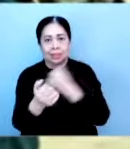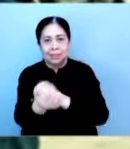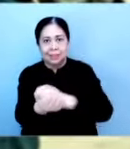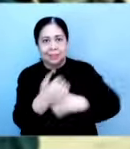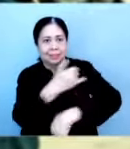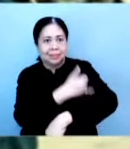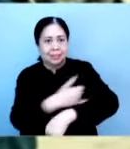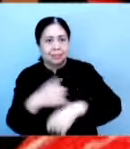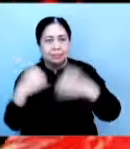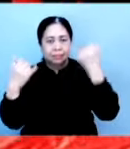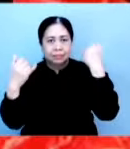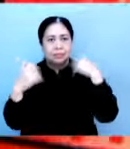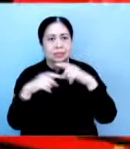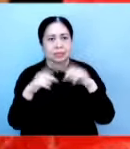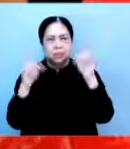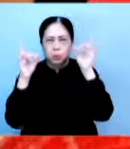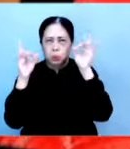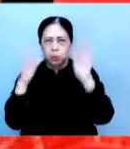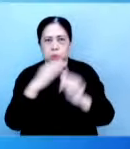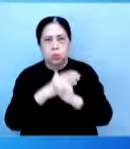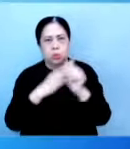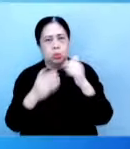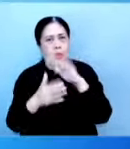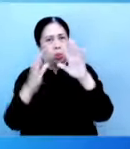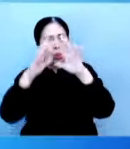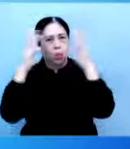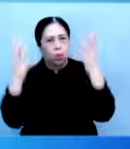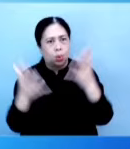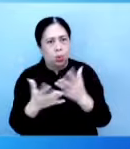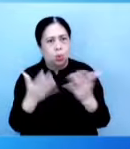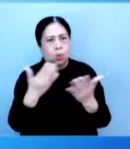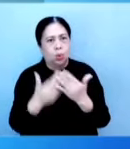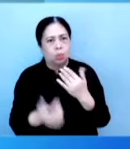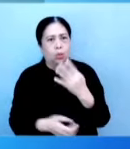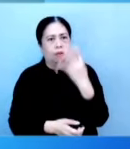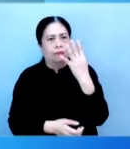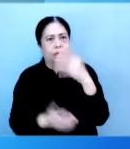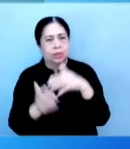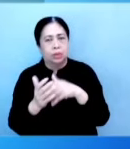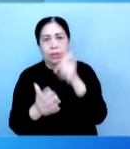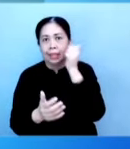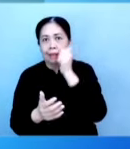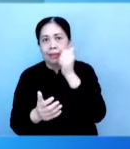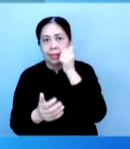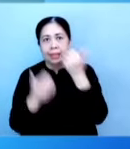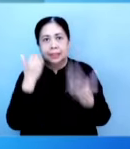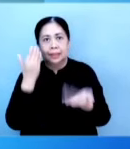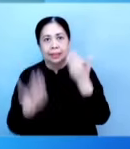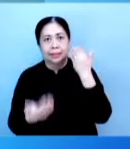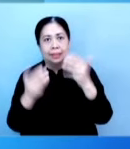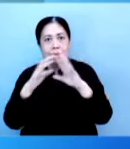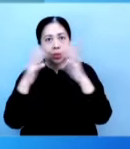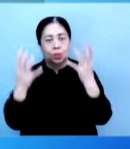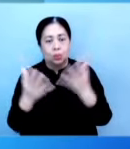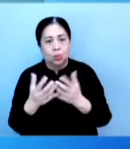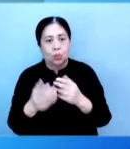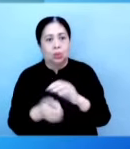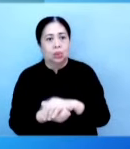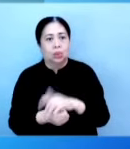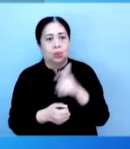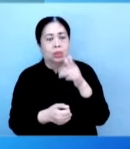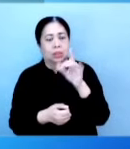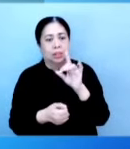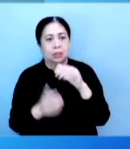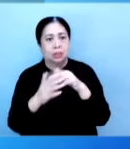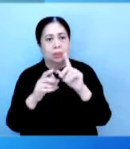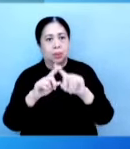Tuberculosis sa mga deadliest diseases sa buong mundo halos 4 na lib araw-araw ang namamatay dahil dito Habang 20 8,000 namang